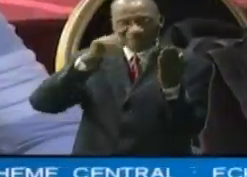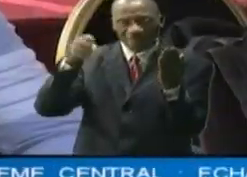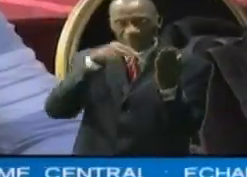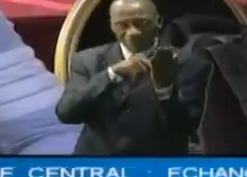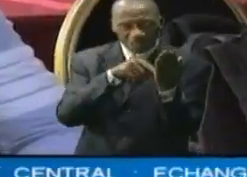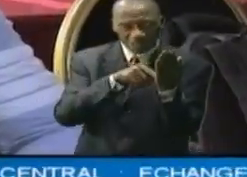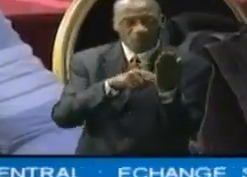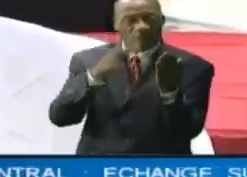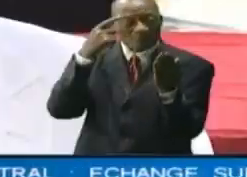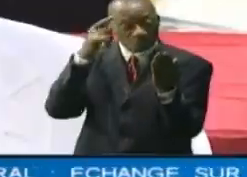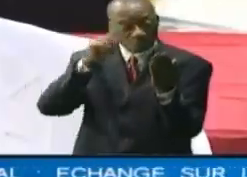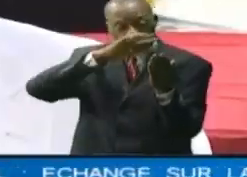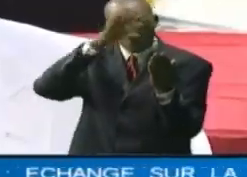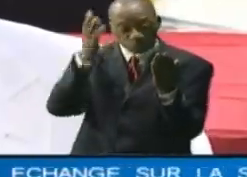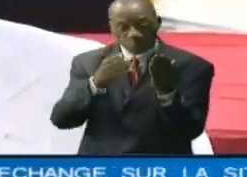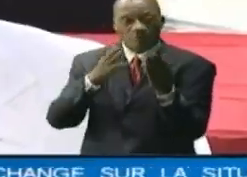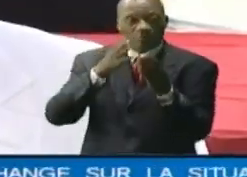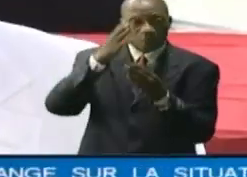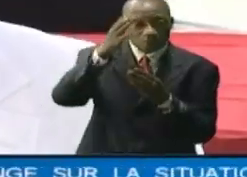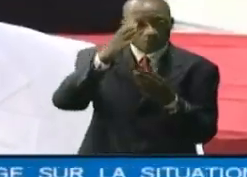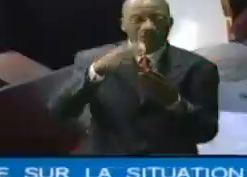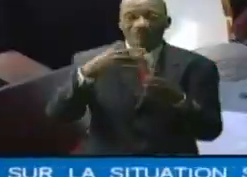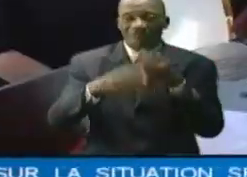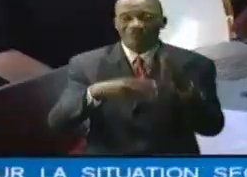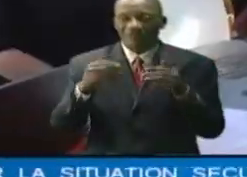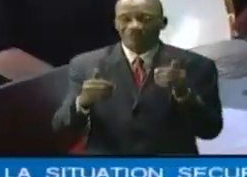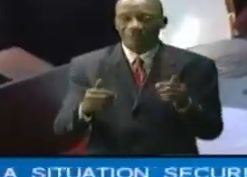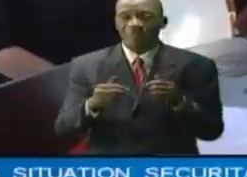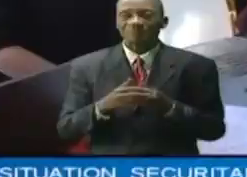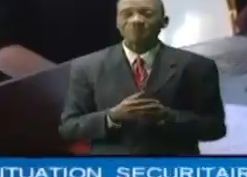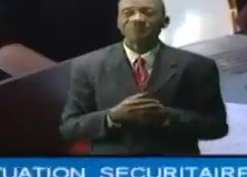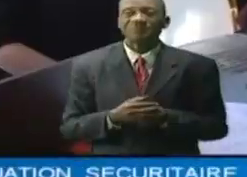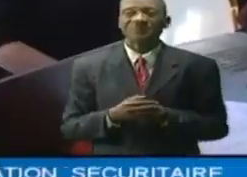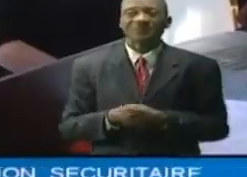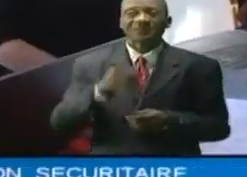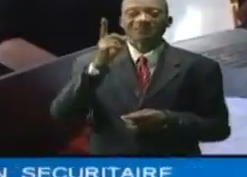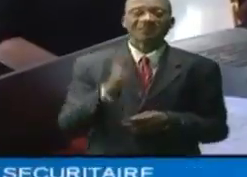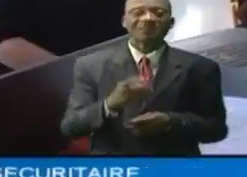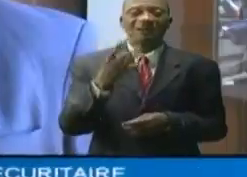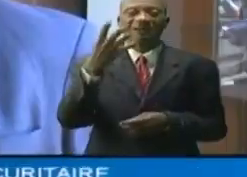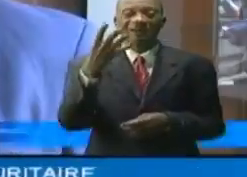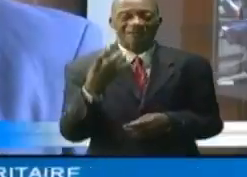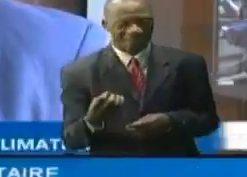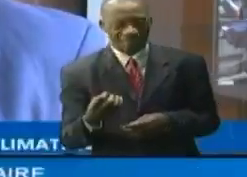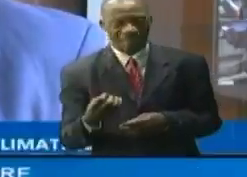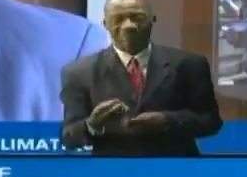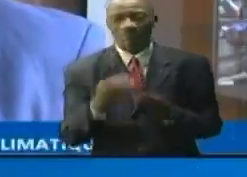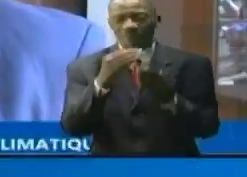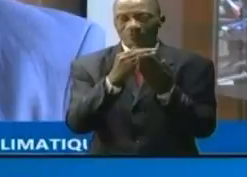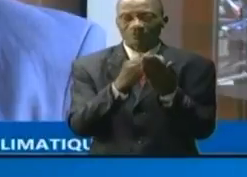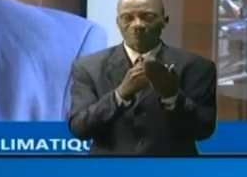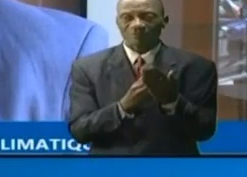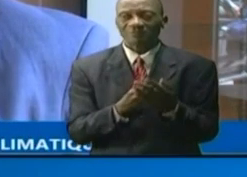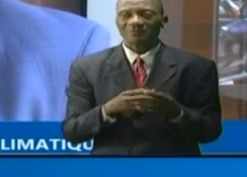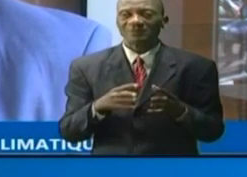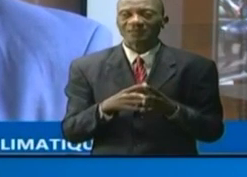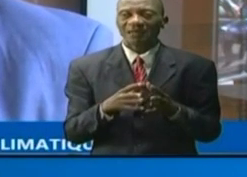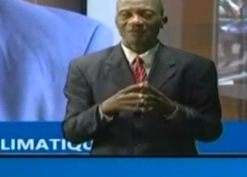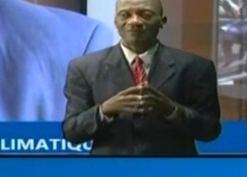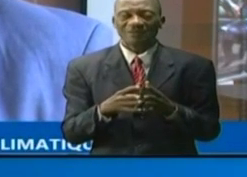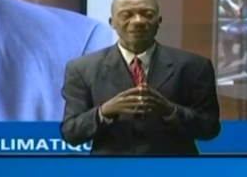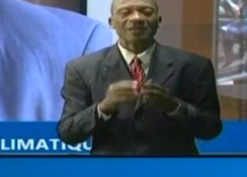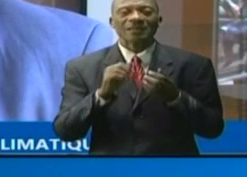opérationnalisation. Nous sommes autour de 140 gigatonnes d'émissions COD. Nous avons un couvert forestier